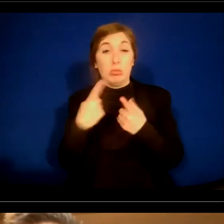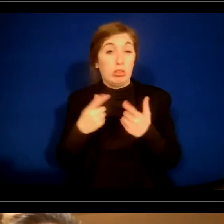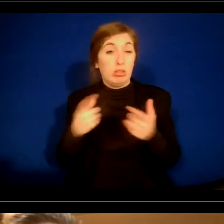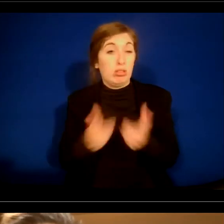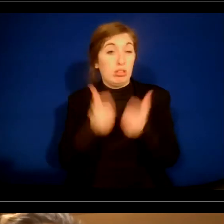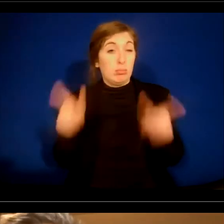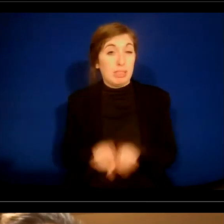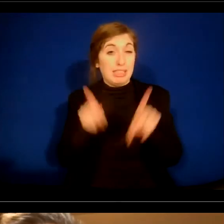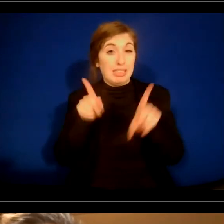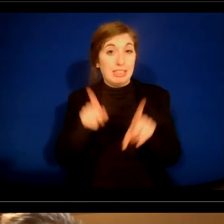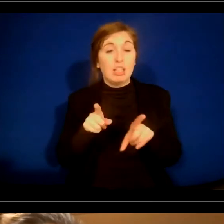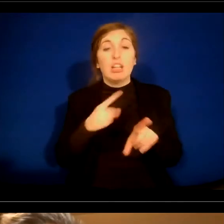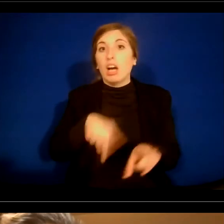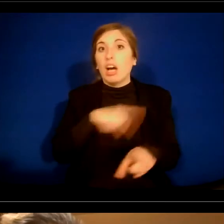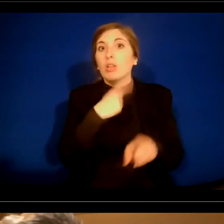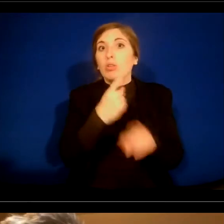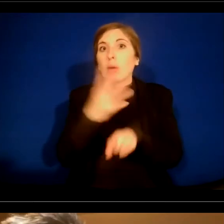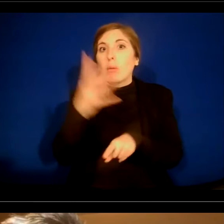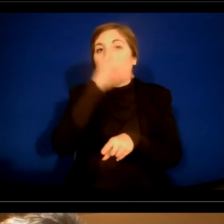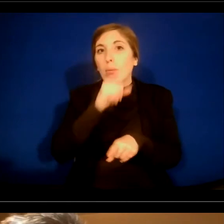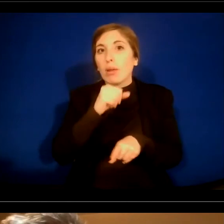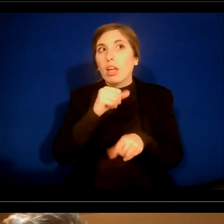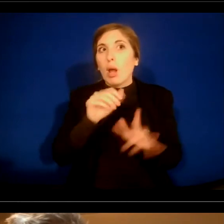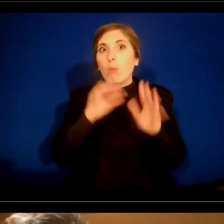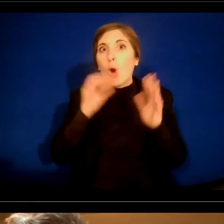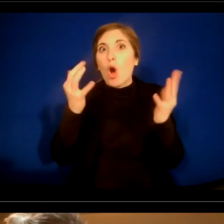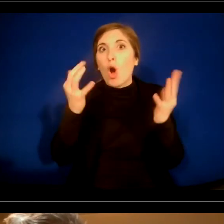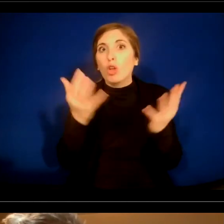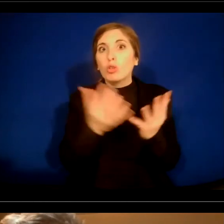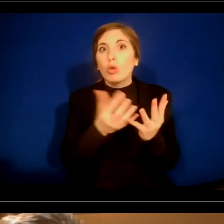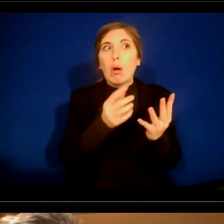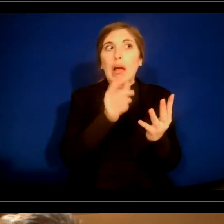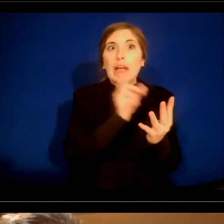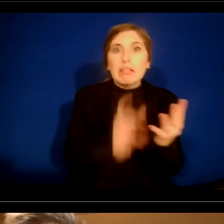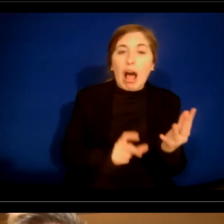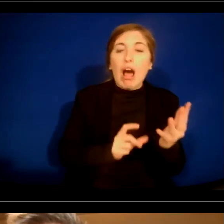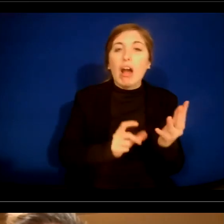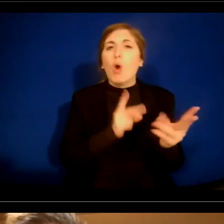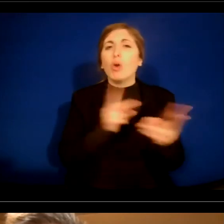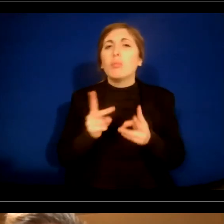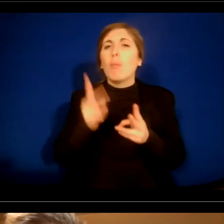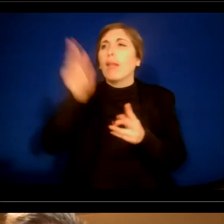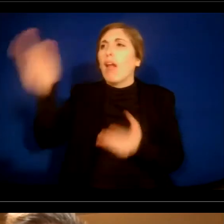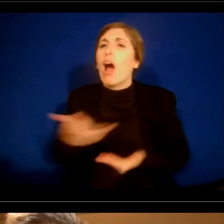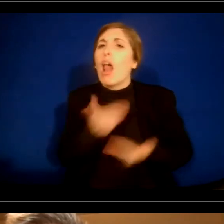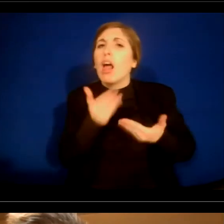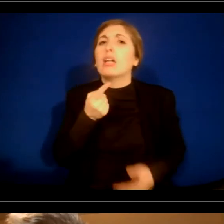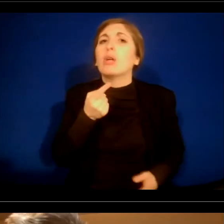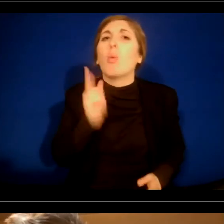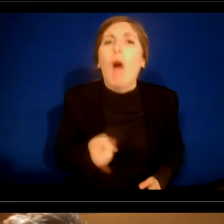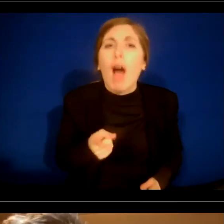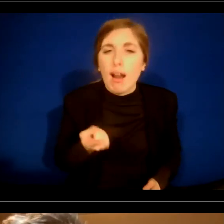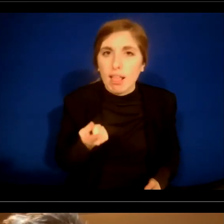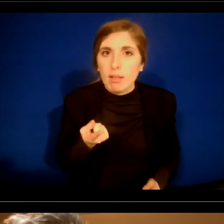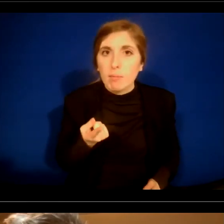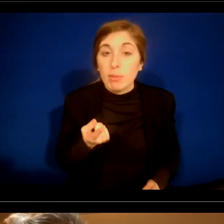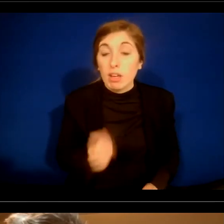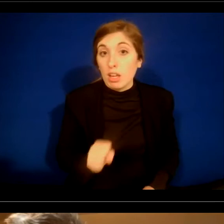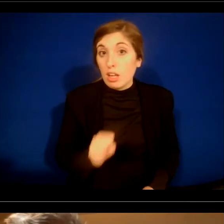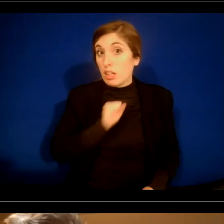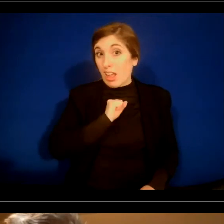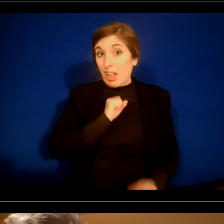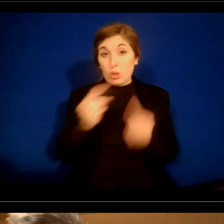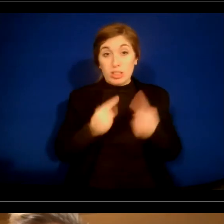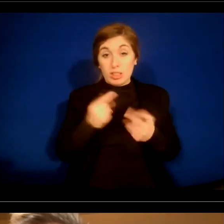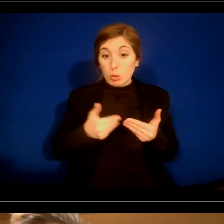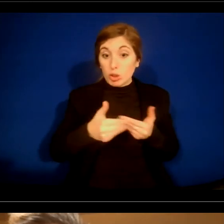quali ospedali nel mondo e in Italia li possono accogliere. E credo che se le cose vanno come stanno andando, ci